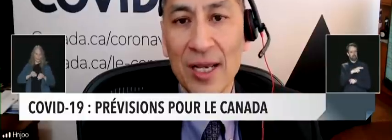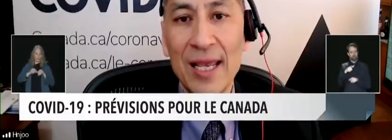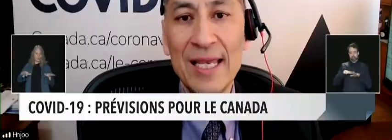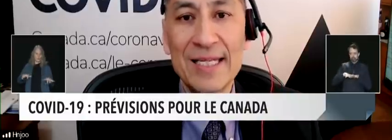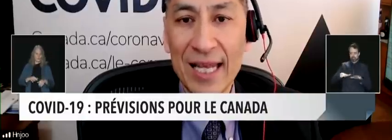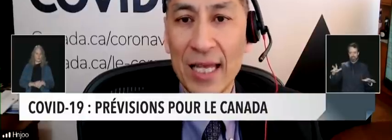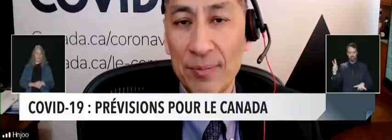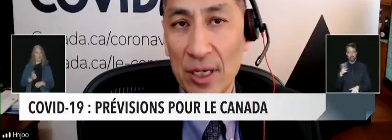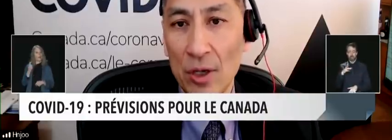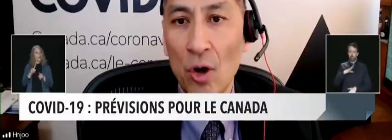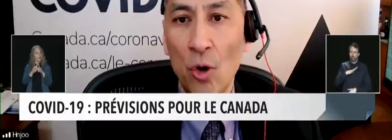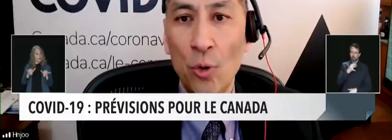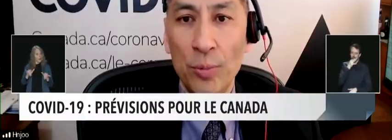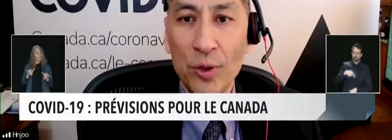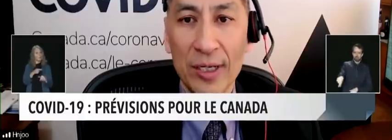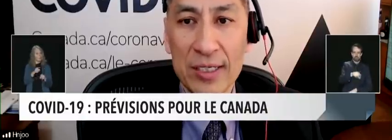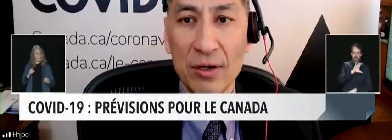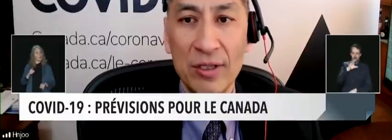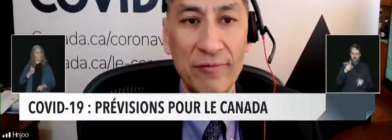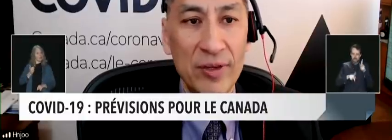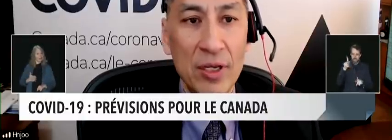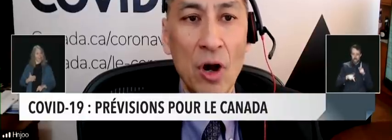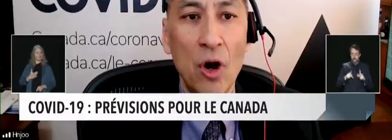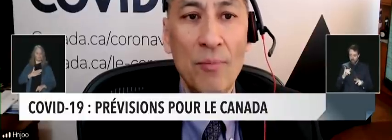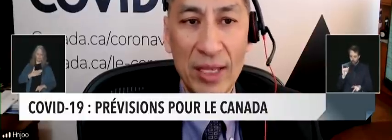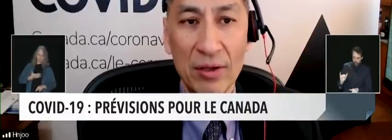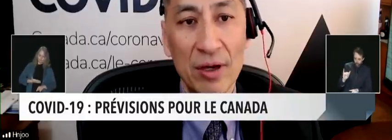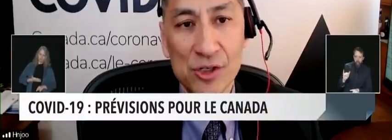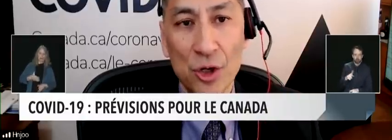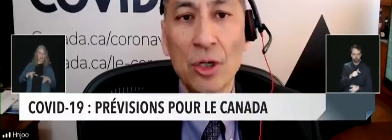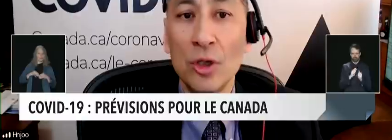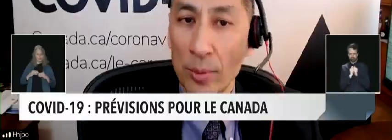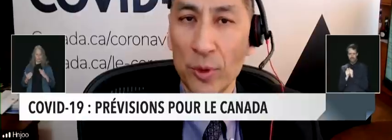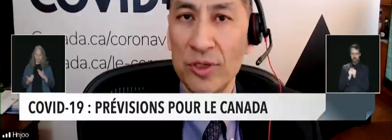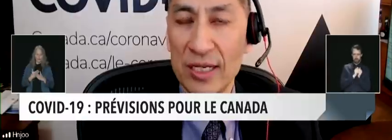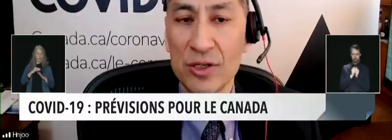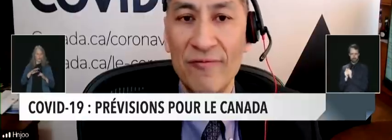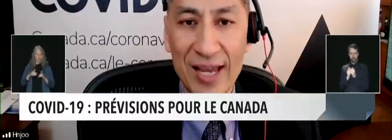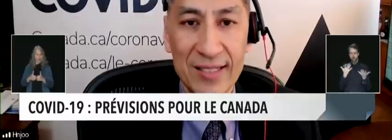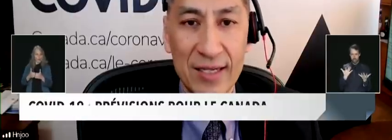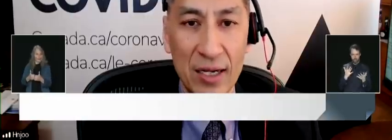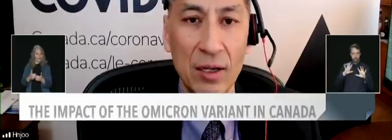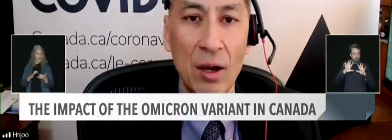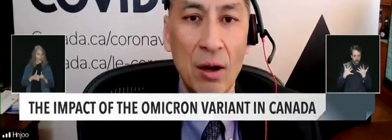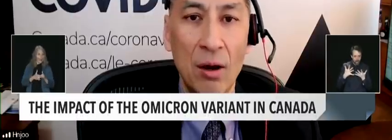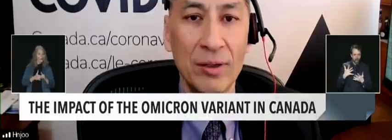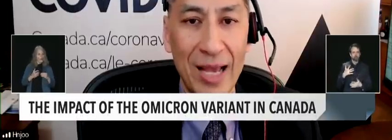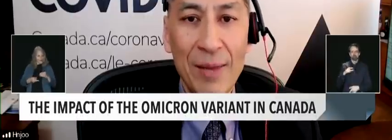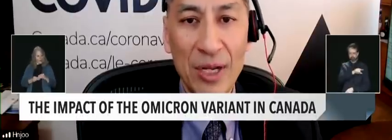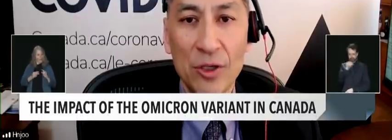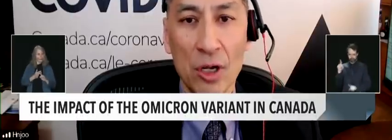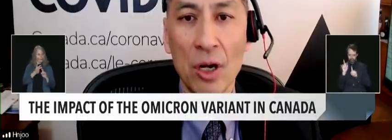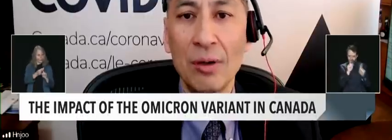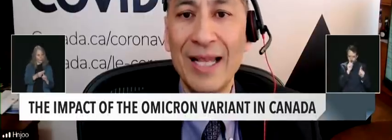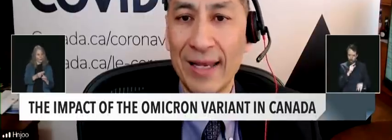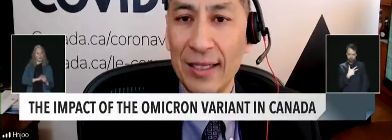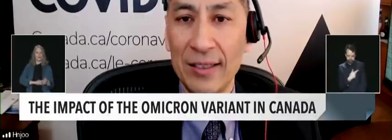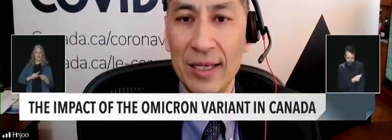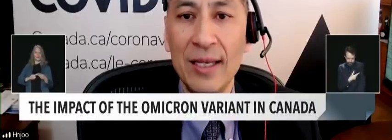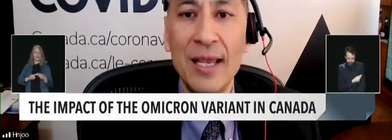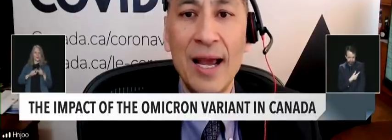Canadiens réagir et s'adapter aux plus récents défis en mettant en jour leur protection vaccinale, en